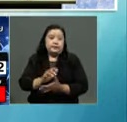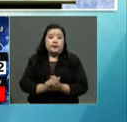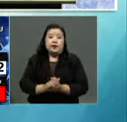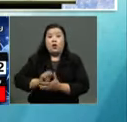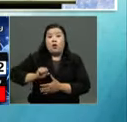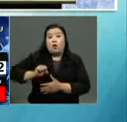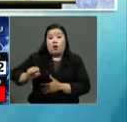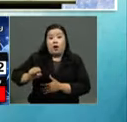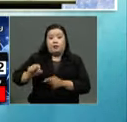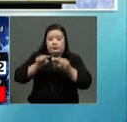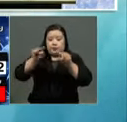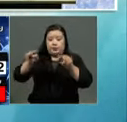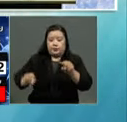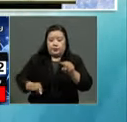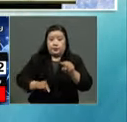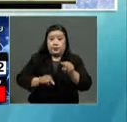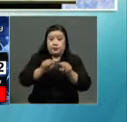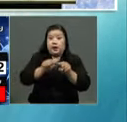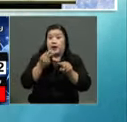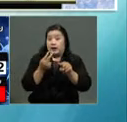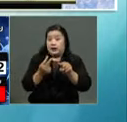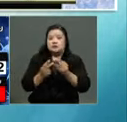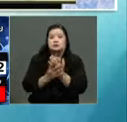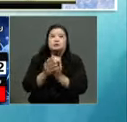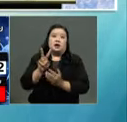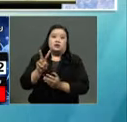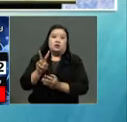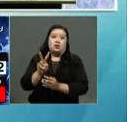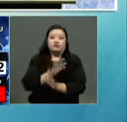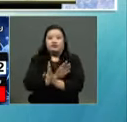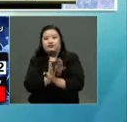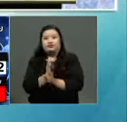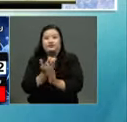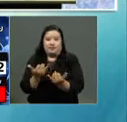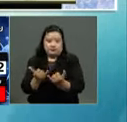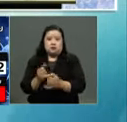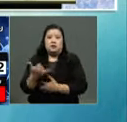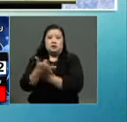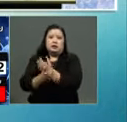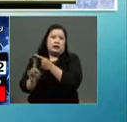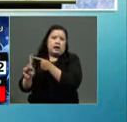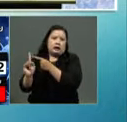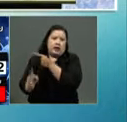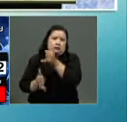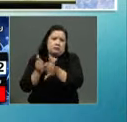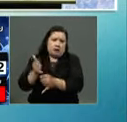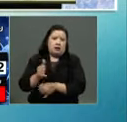มากขวามือครับในรอบ 2สัปดาห์ที่ผ่านมากลับมาจากต่างประเทศเยอะที่สุดครับ45